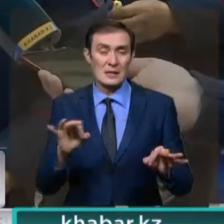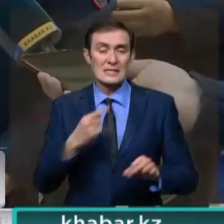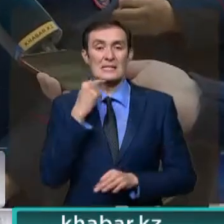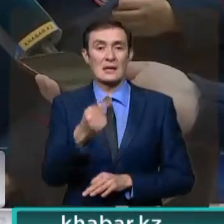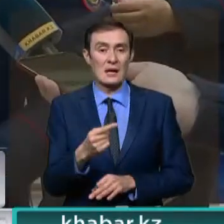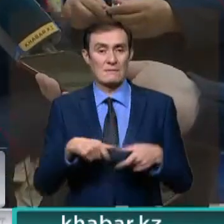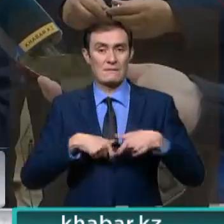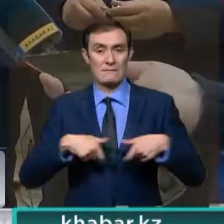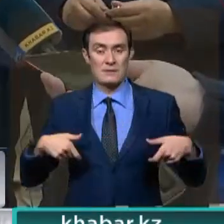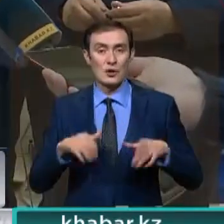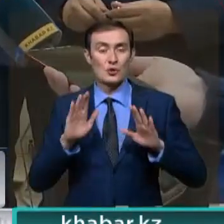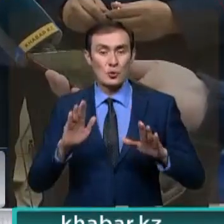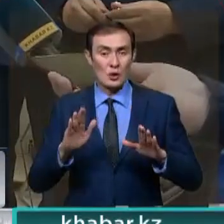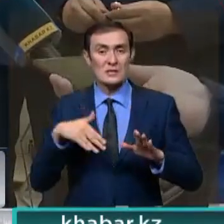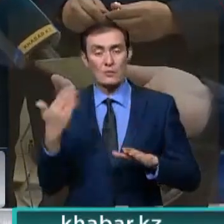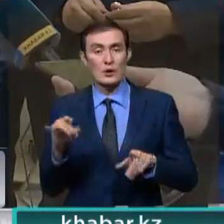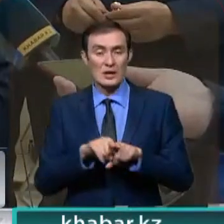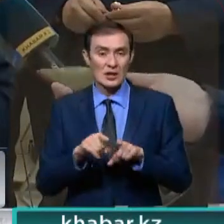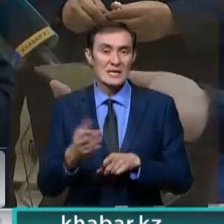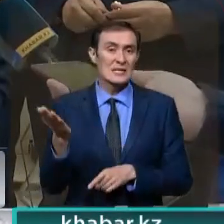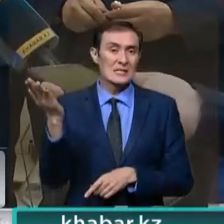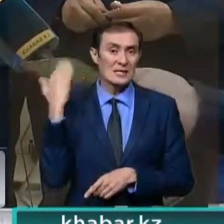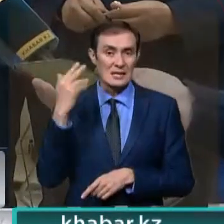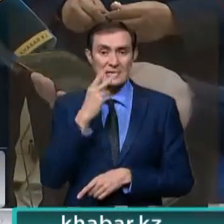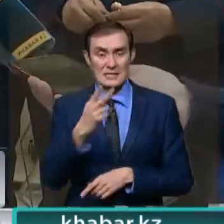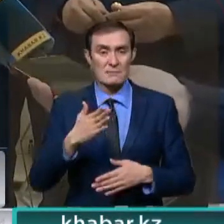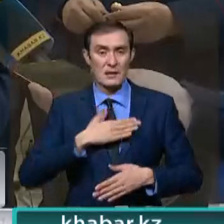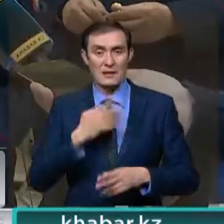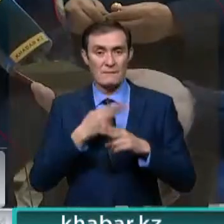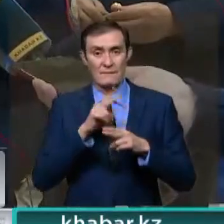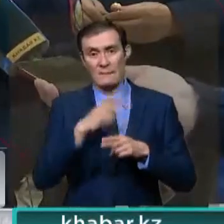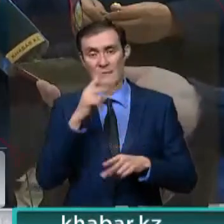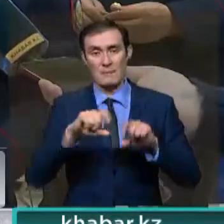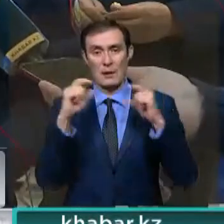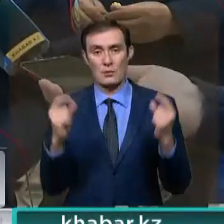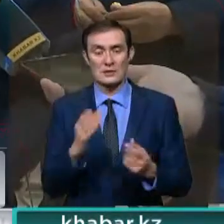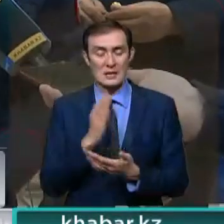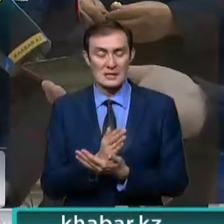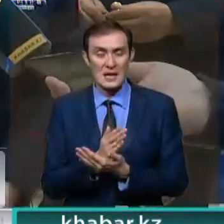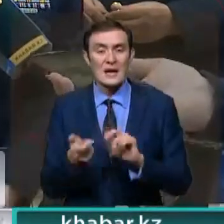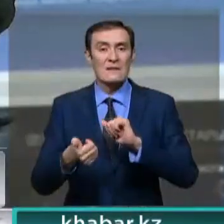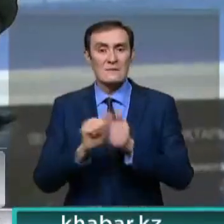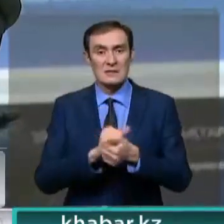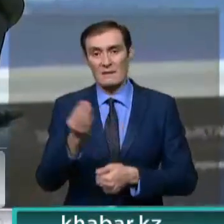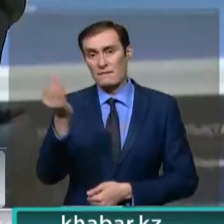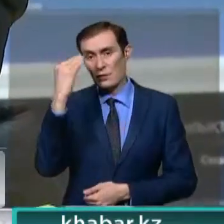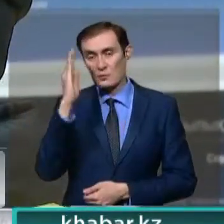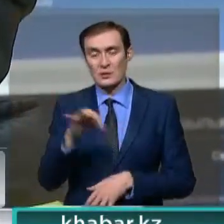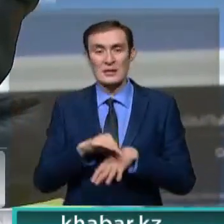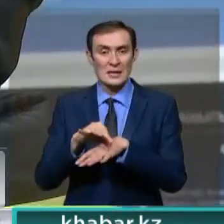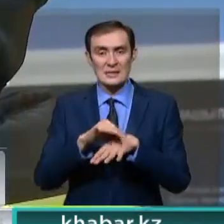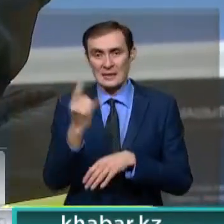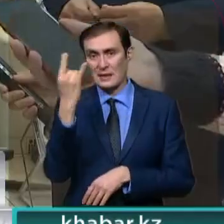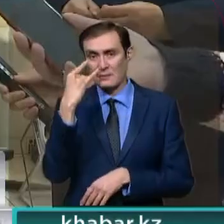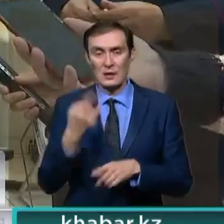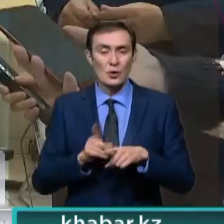издалека. Не только сбоку, но и сзади, и спереди тоже. Вот. Вместо обычных фуражек патруль будет носить кепки, а